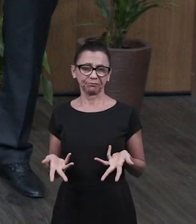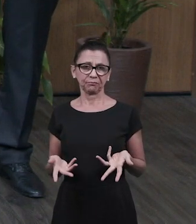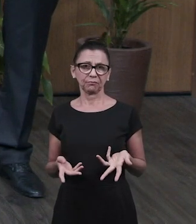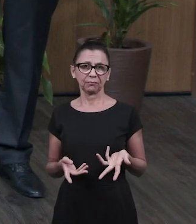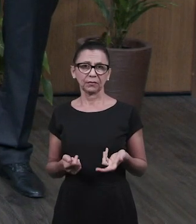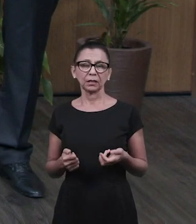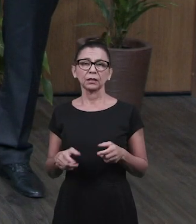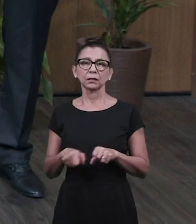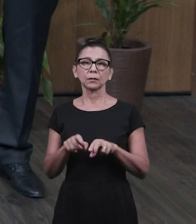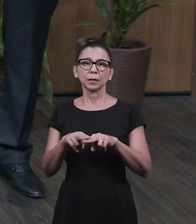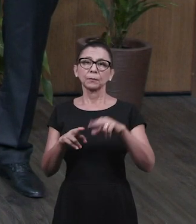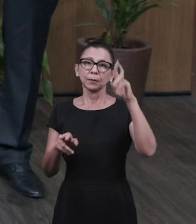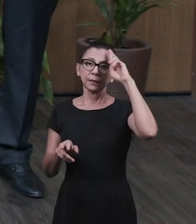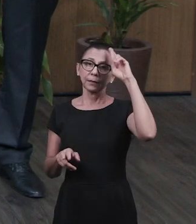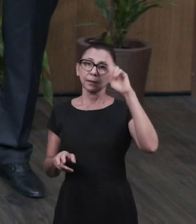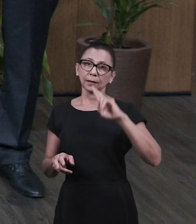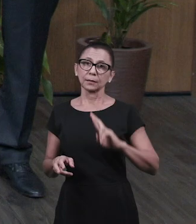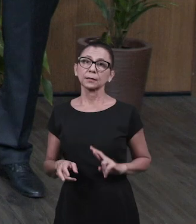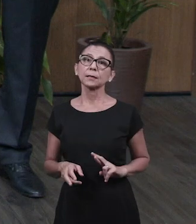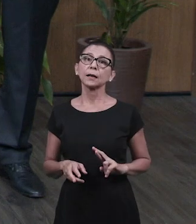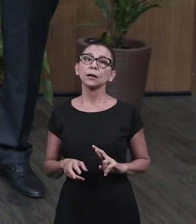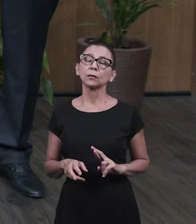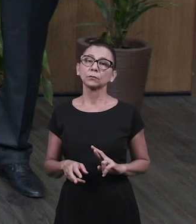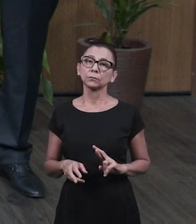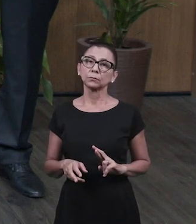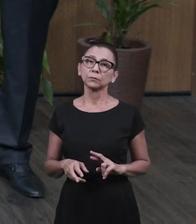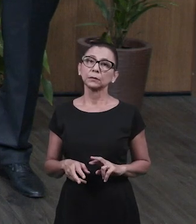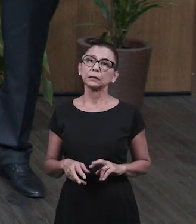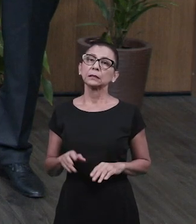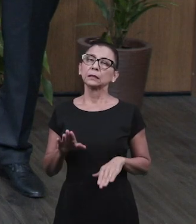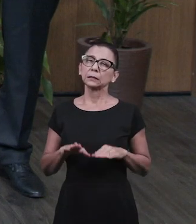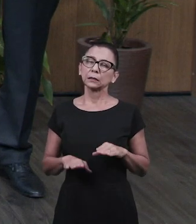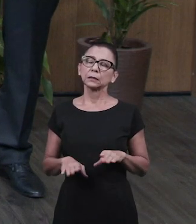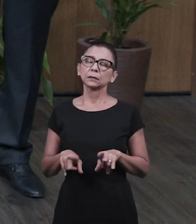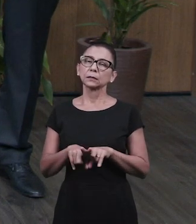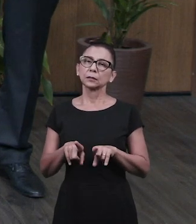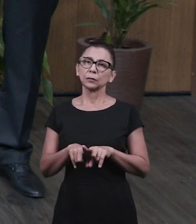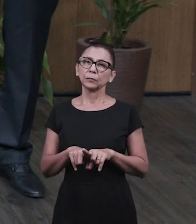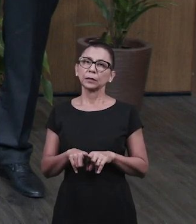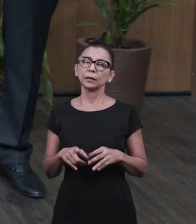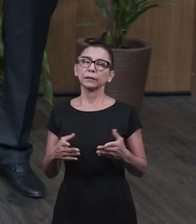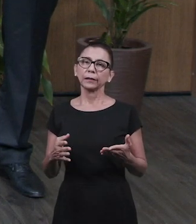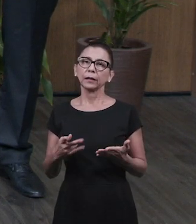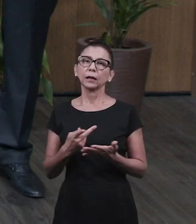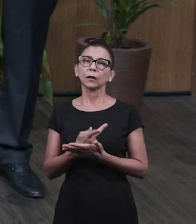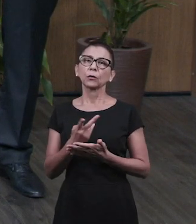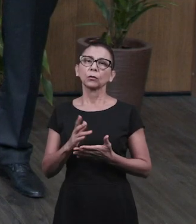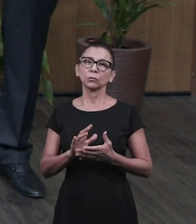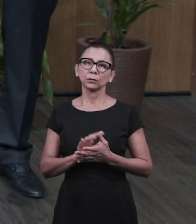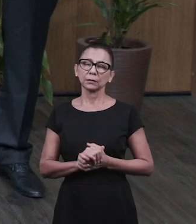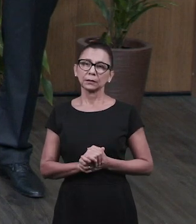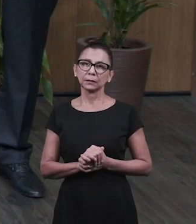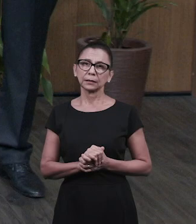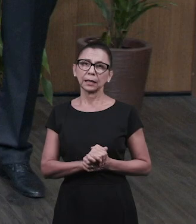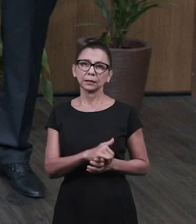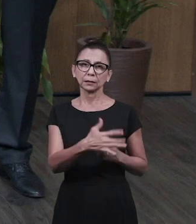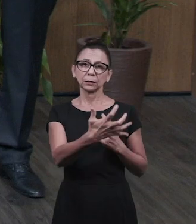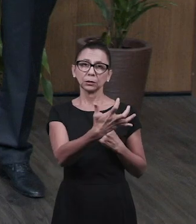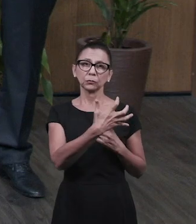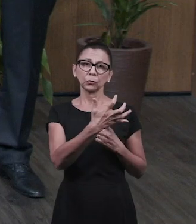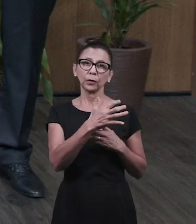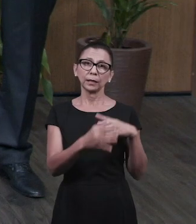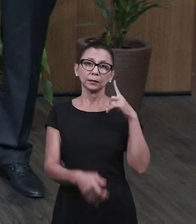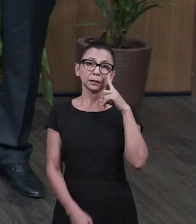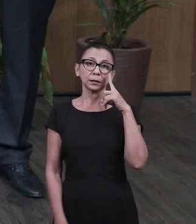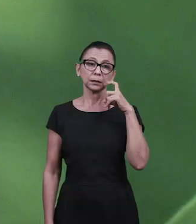seulement rationnels, et sont amenés à un moment à répondre à ses